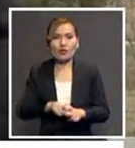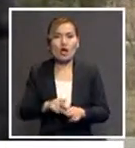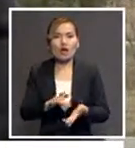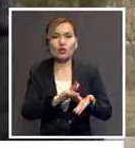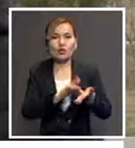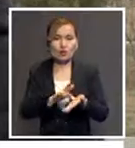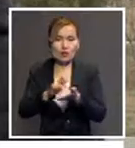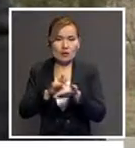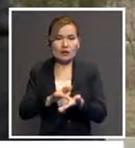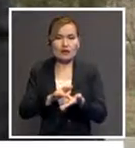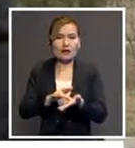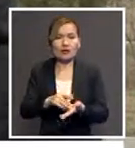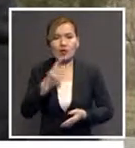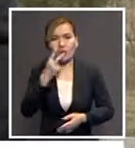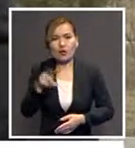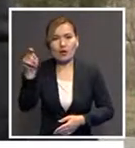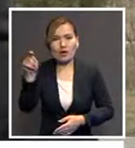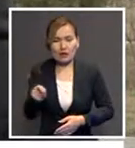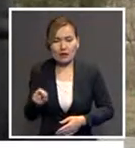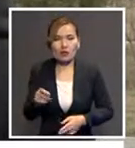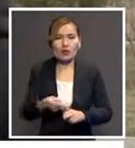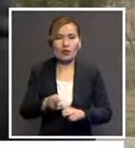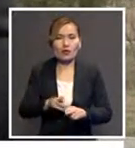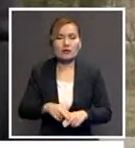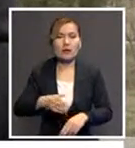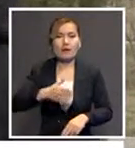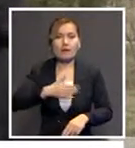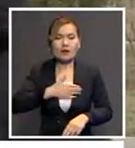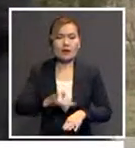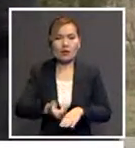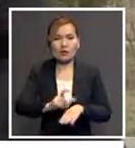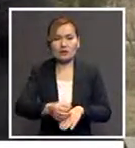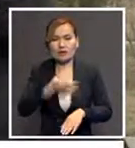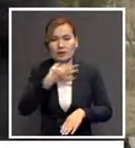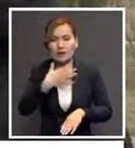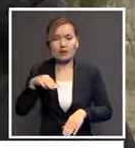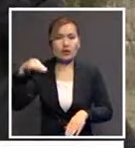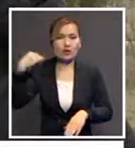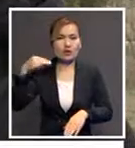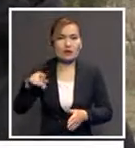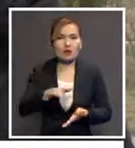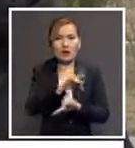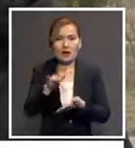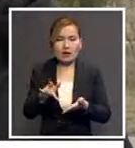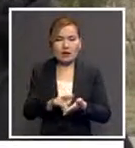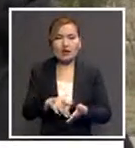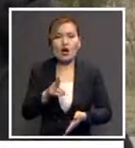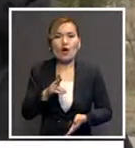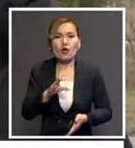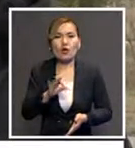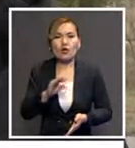осы Түркістан қаласындағы туристік ақпараттық агенттігін арқылы және де осы Түркістан қаласында Қожахмет Яссауи кесенесінен басқа